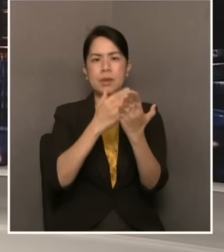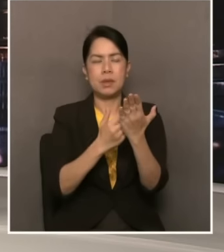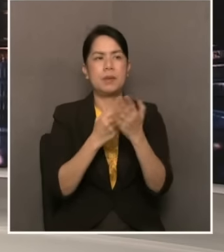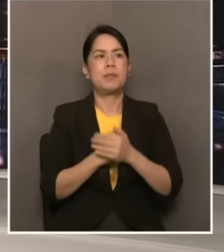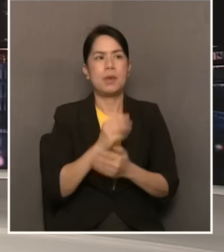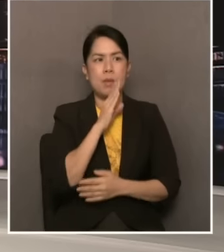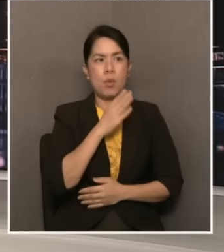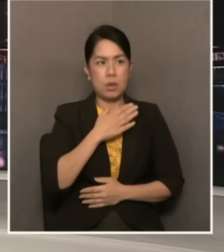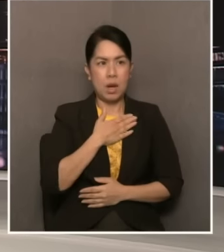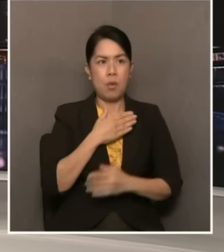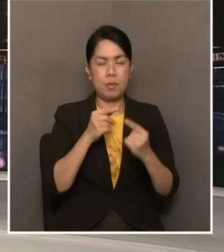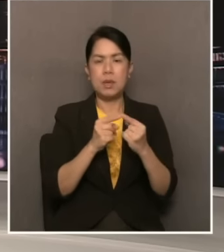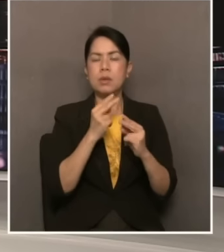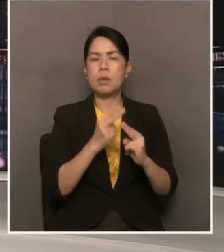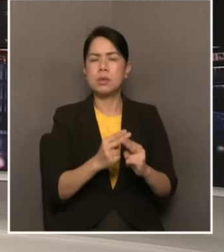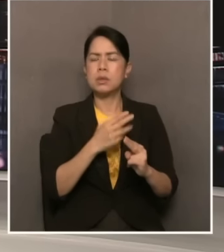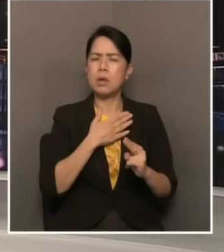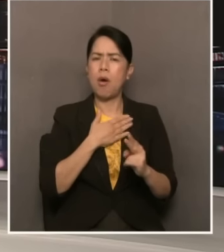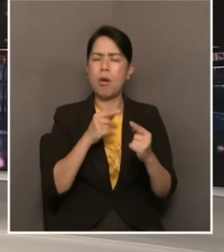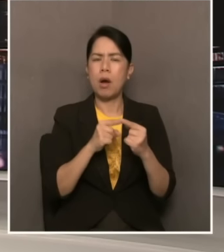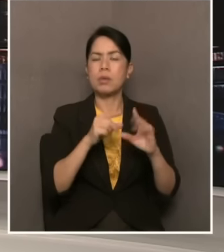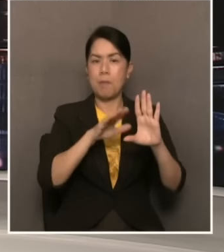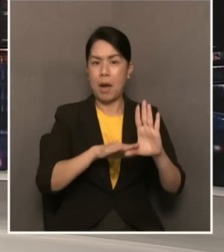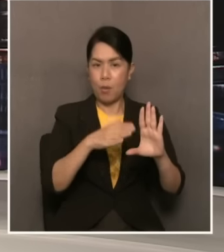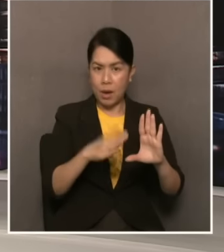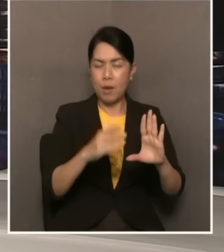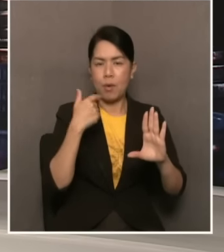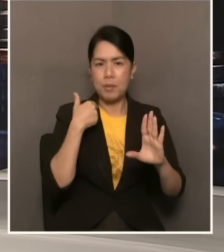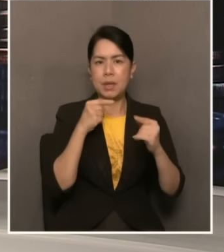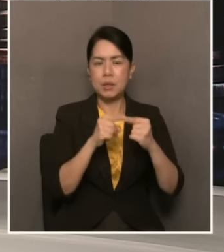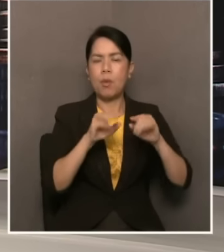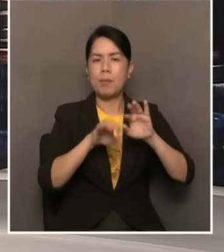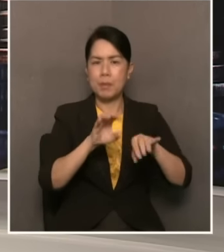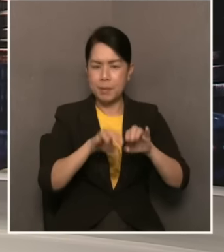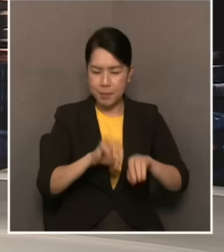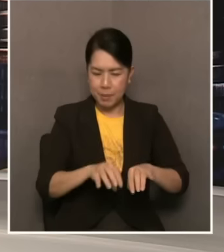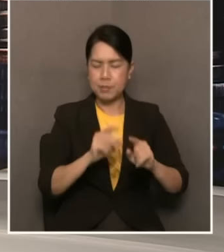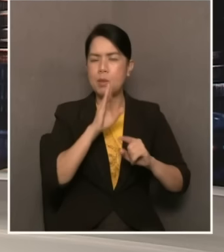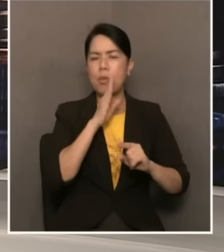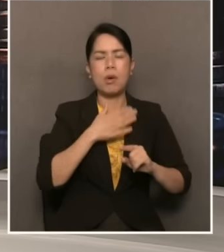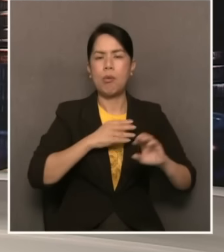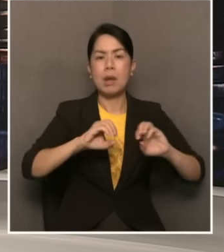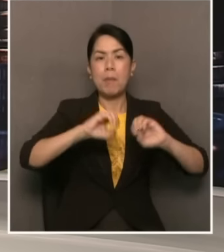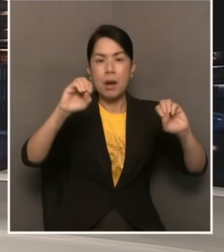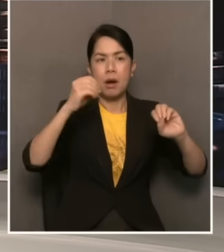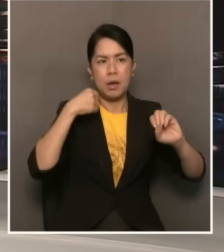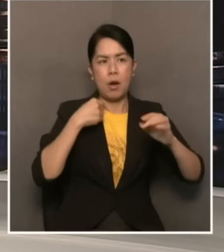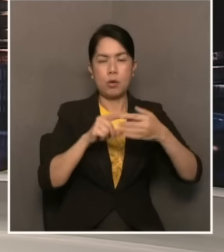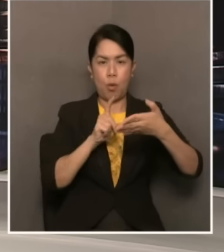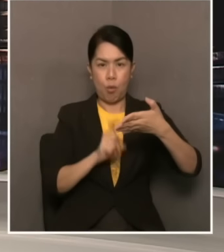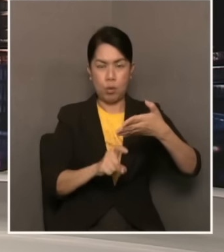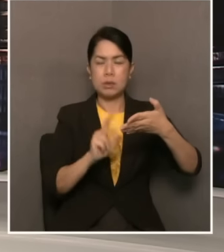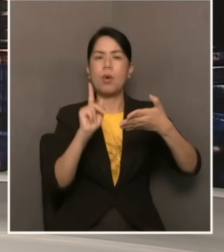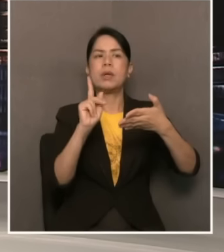ิดวาเรามีบญชีพูดใช้หอววรหัผ่านอยู่แล้ว wszyscyเธที่ปุ่มสีเขียวดานล่าง